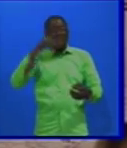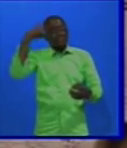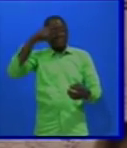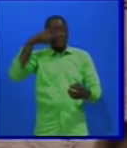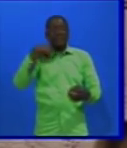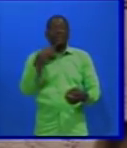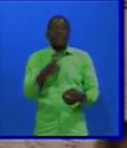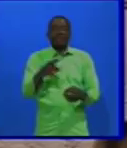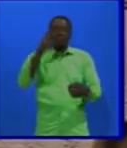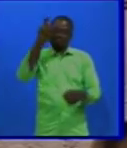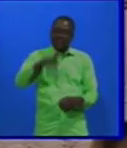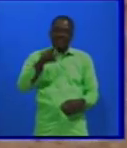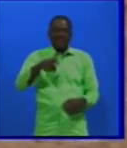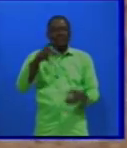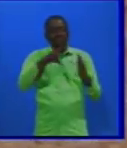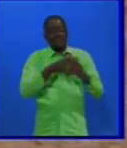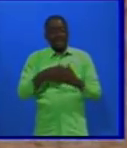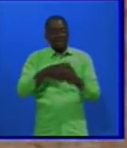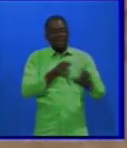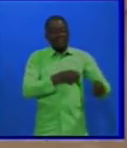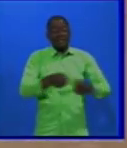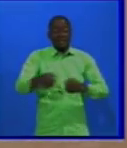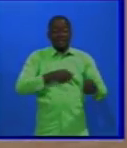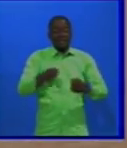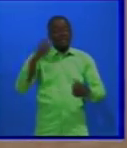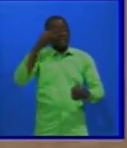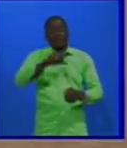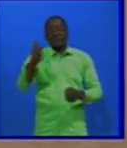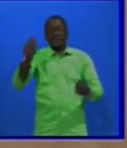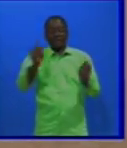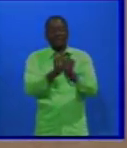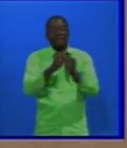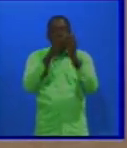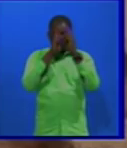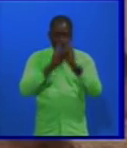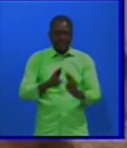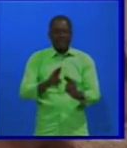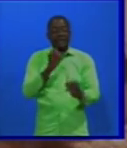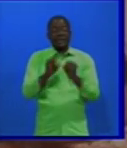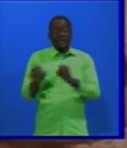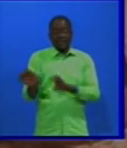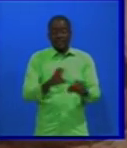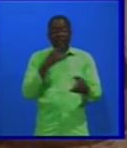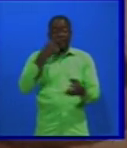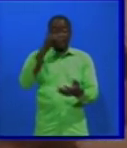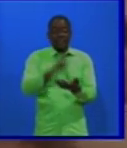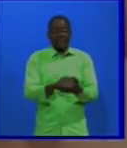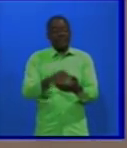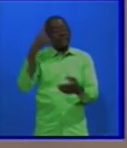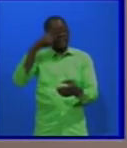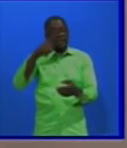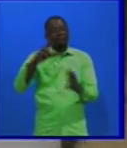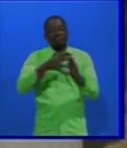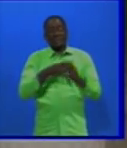la nécessité pour les États-Unis de traiter les alliés avec respect. S'il ne fait pas référence directement au retrait polémique des troupes américaines de